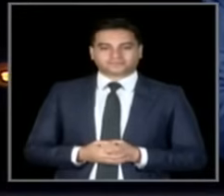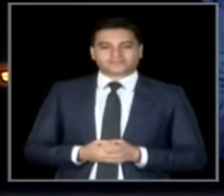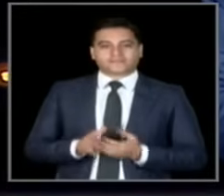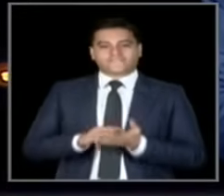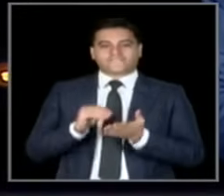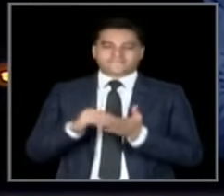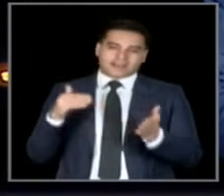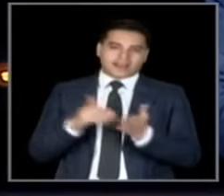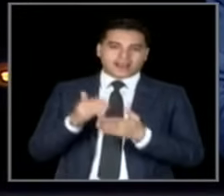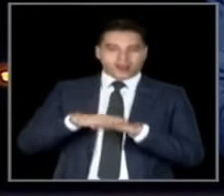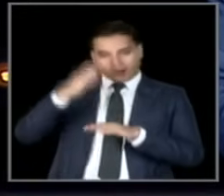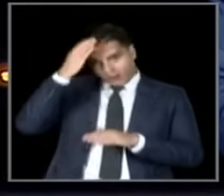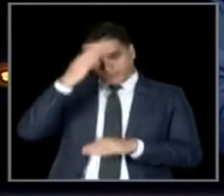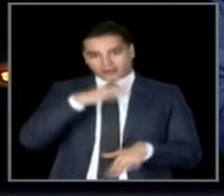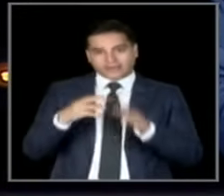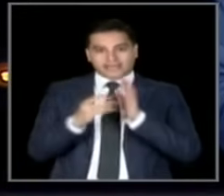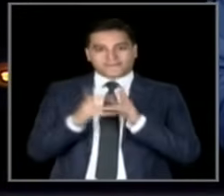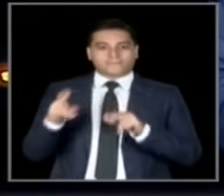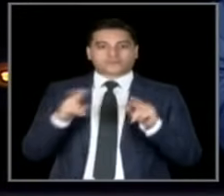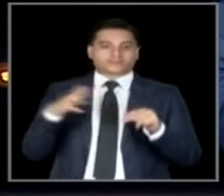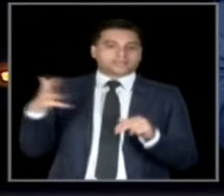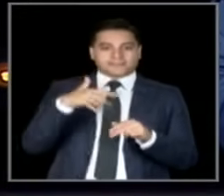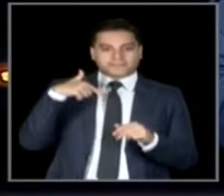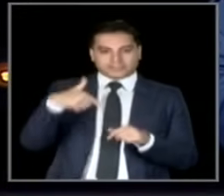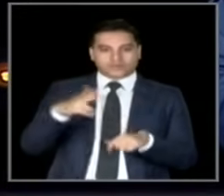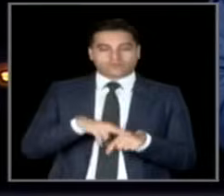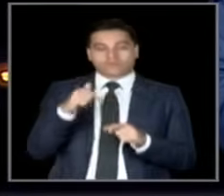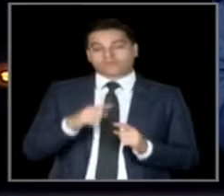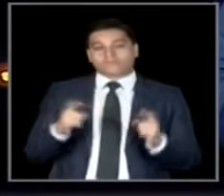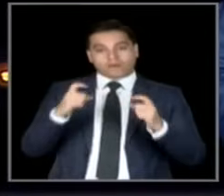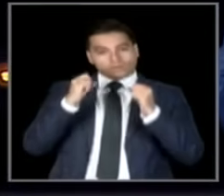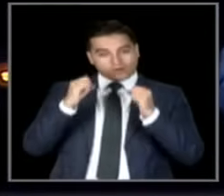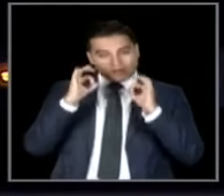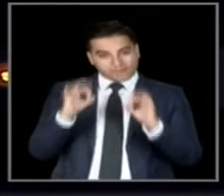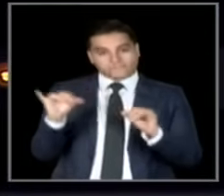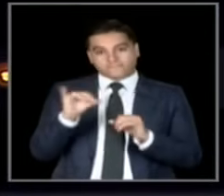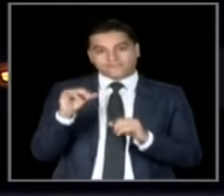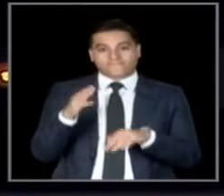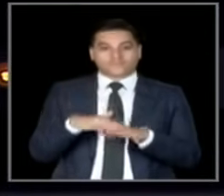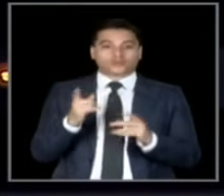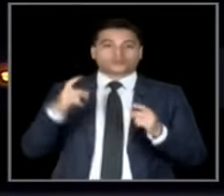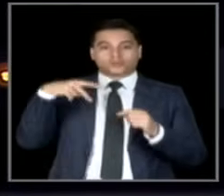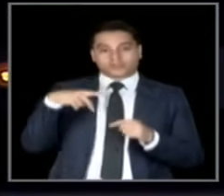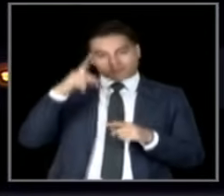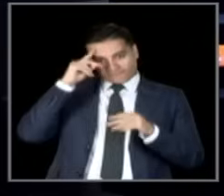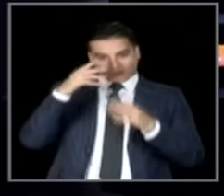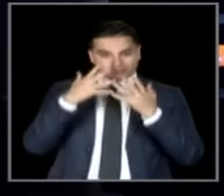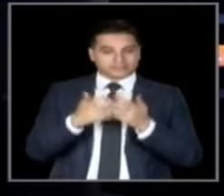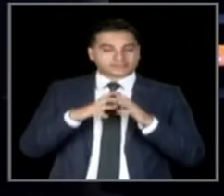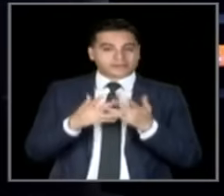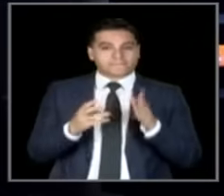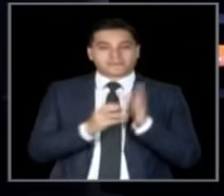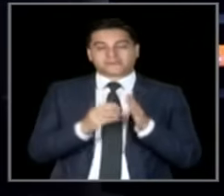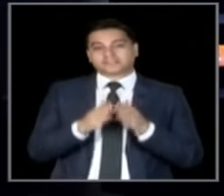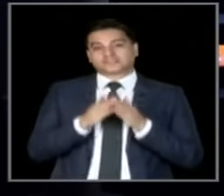الفقرة الأخيرة عبقرة الجامعات، الموسم السادس، مباراة مهمة في دور الثمانية، وأفكركم بالنتيجة: